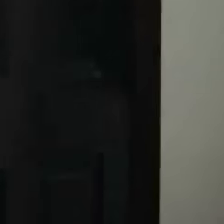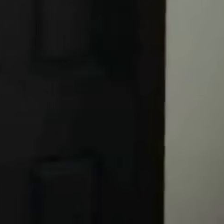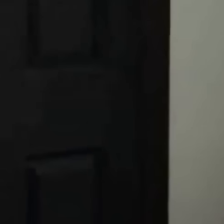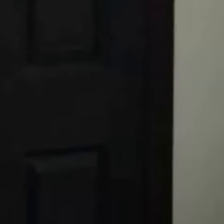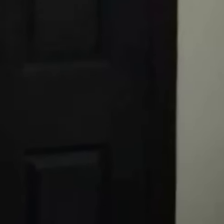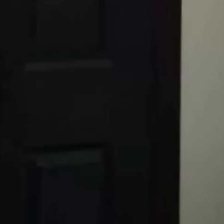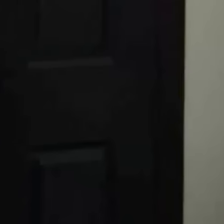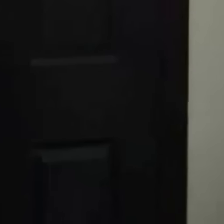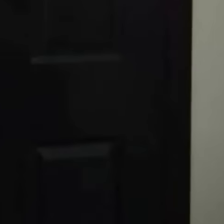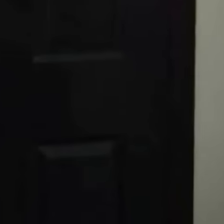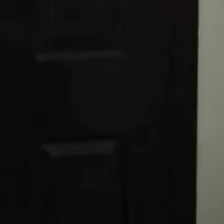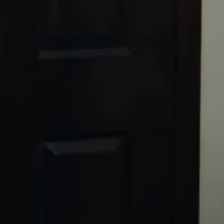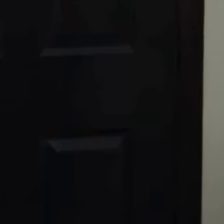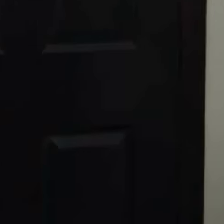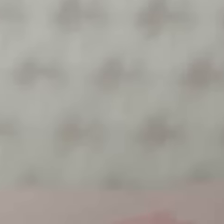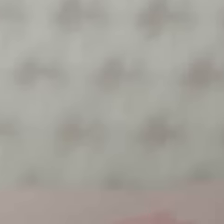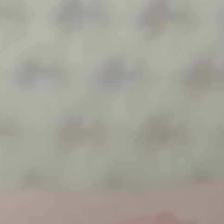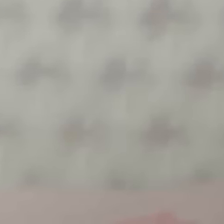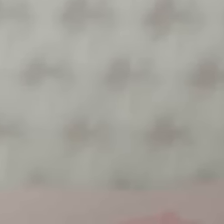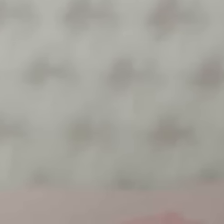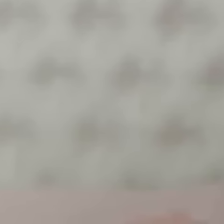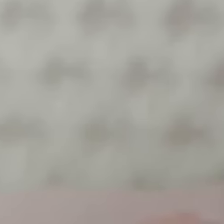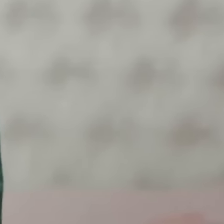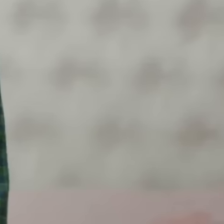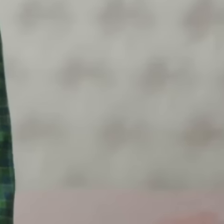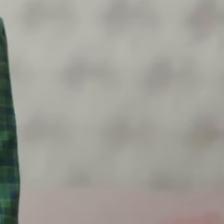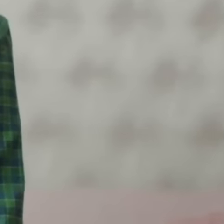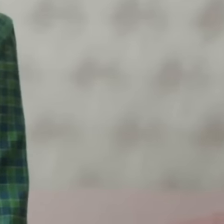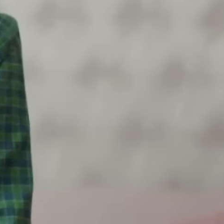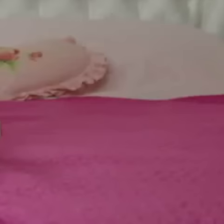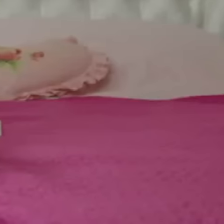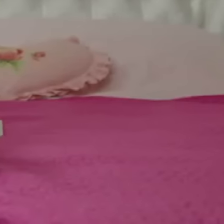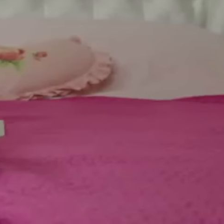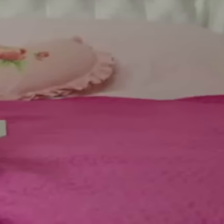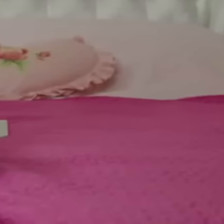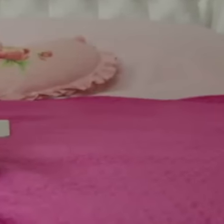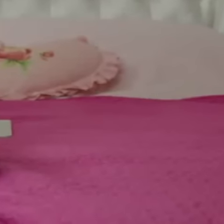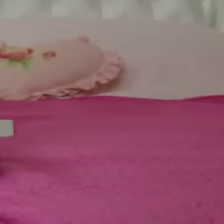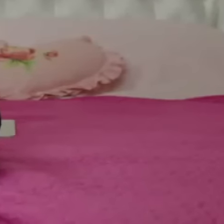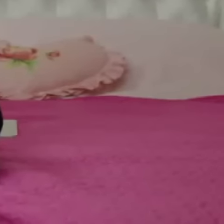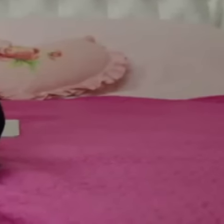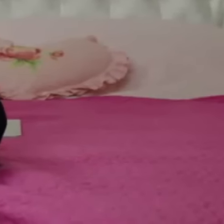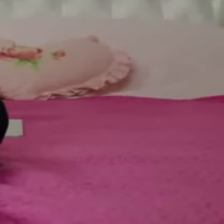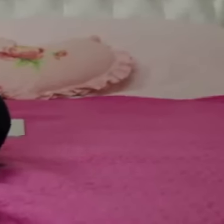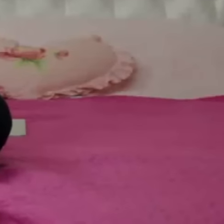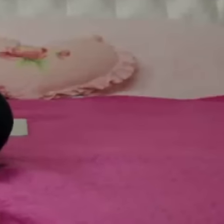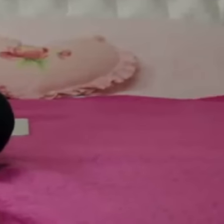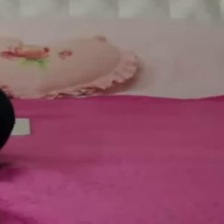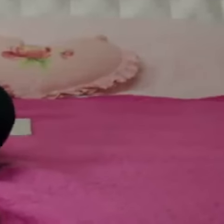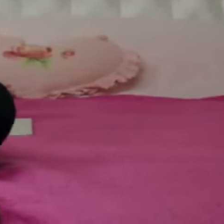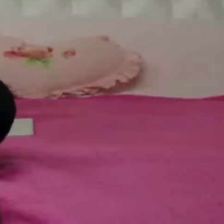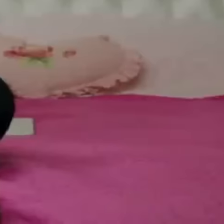Gülümseyerek Zeyno'yu gönderdi. Söylediği kadar değil, çıkar çıkmaz dudakları bükülüverdi ağlamaklı.